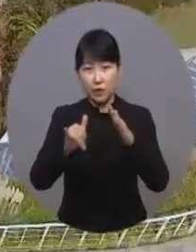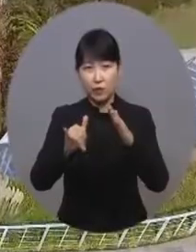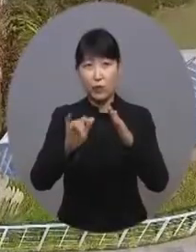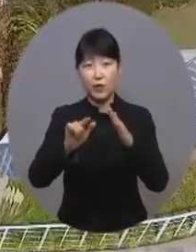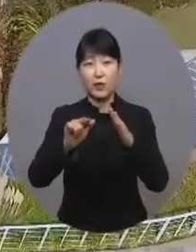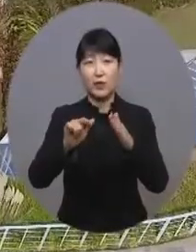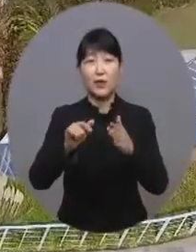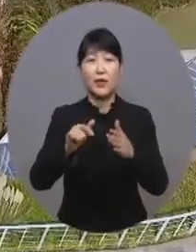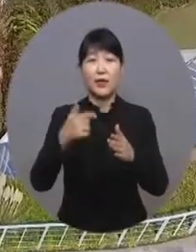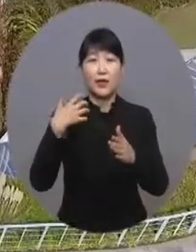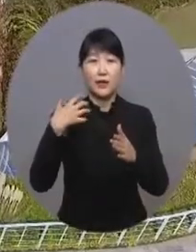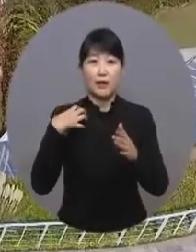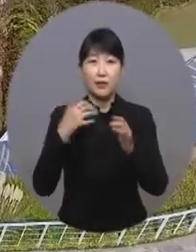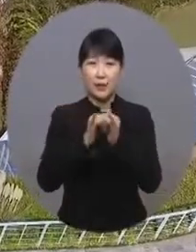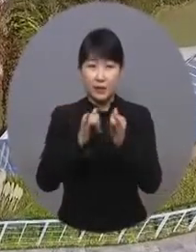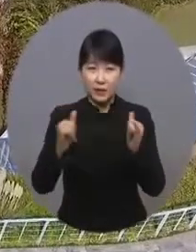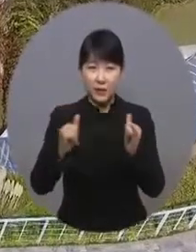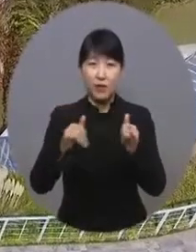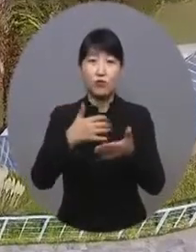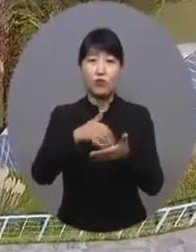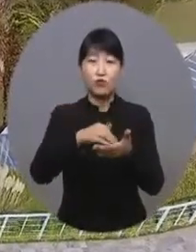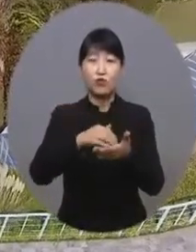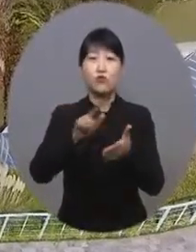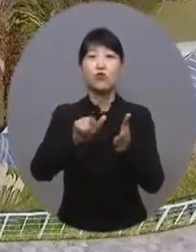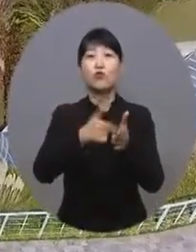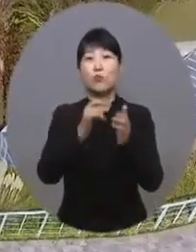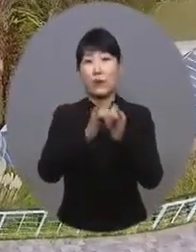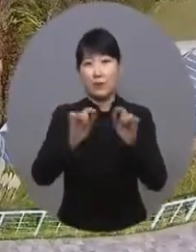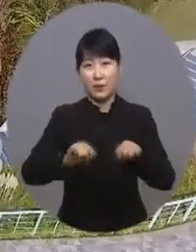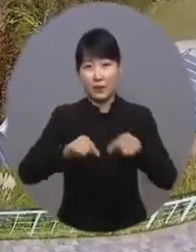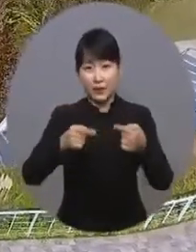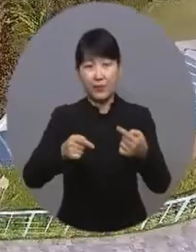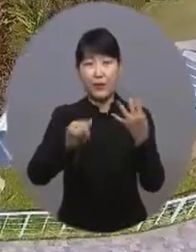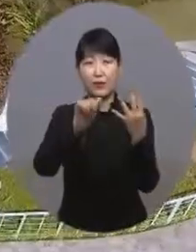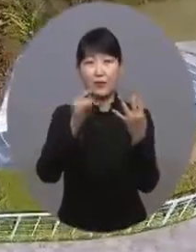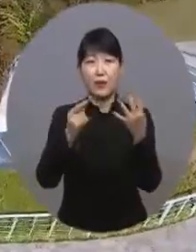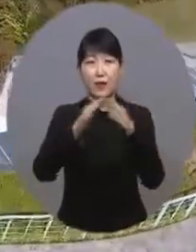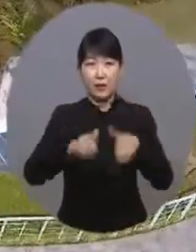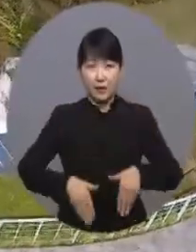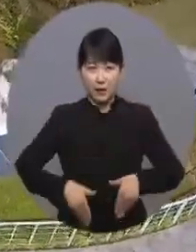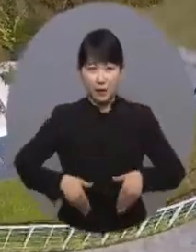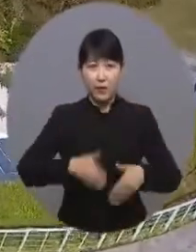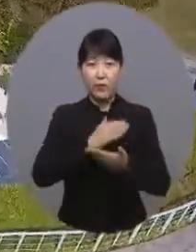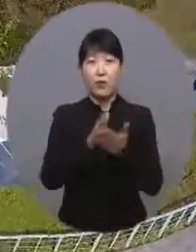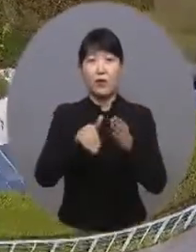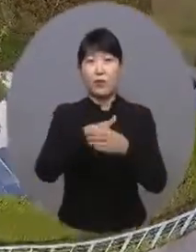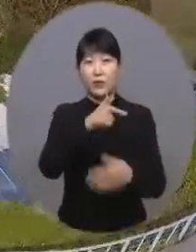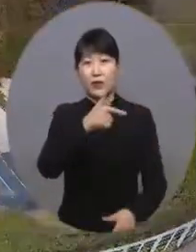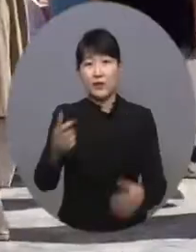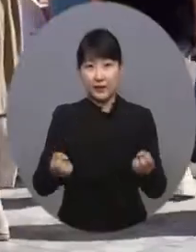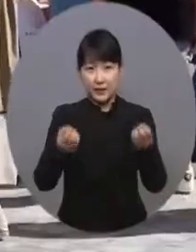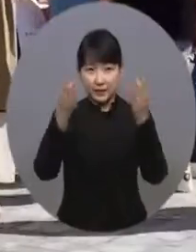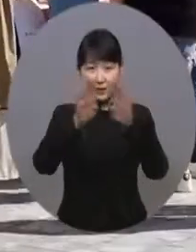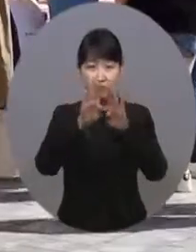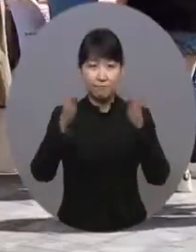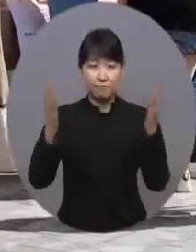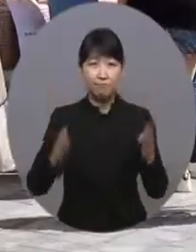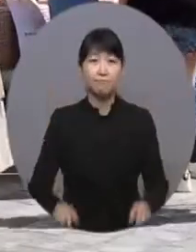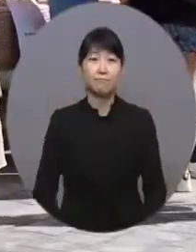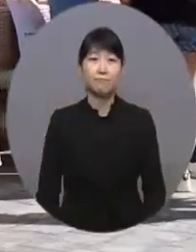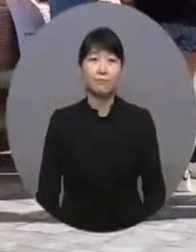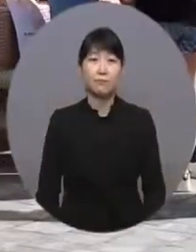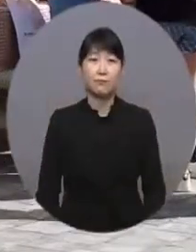가운데 순천만 국제습지센터에서 제4회 전남도 다문화가족 큰잔치를 개최했습니다.